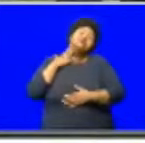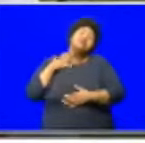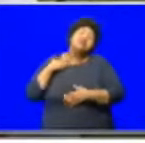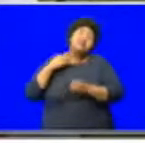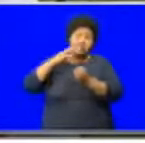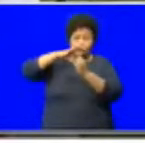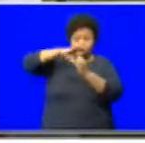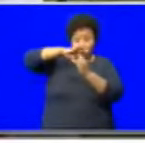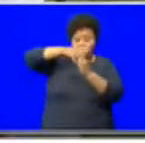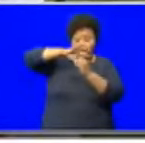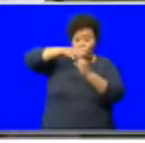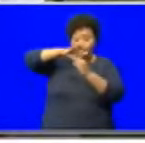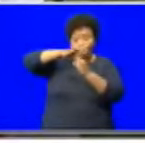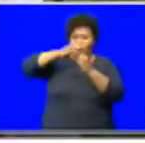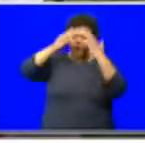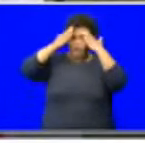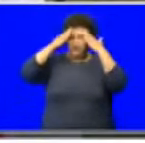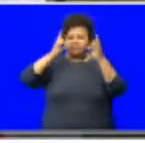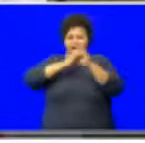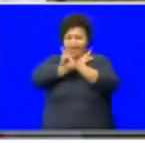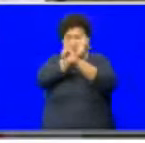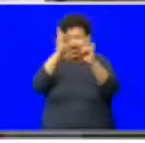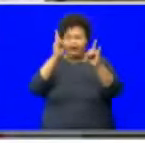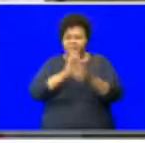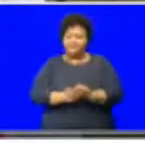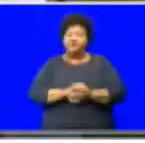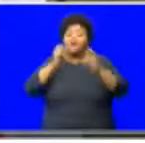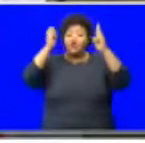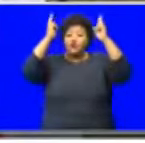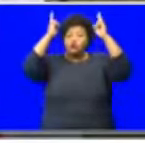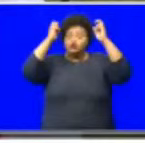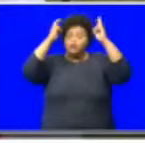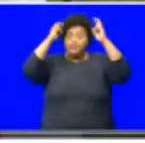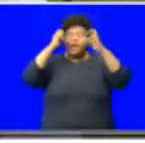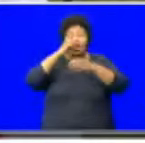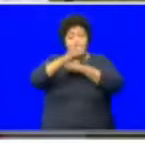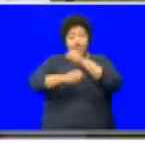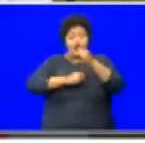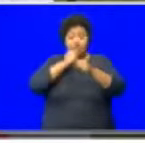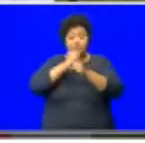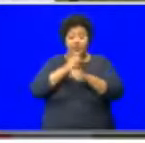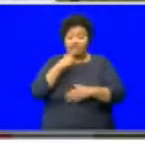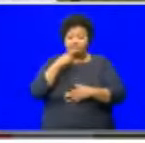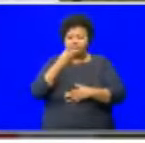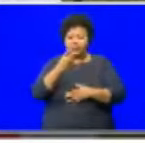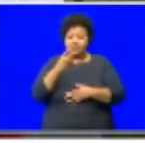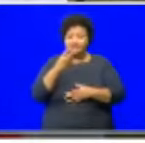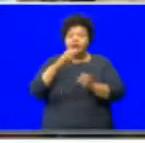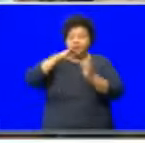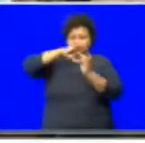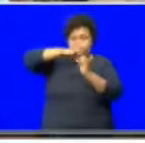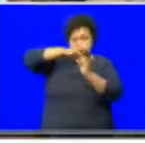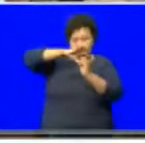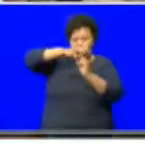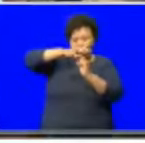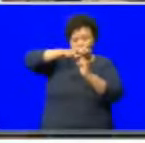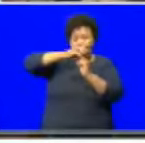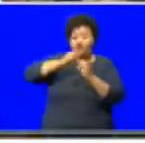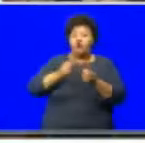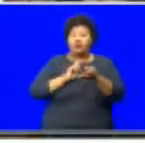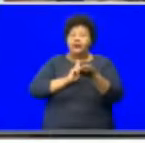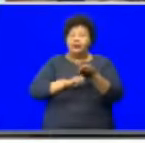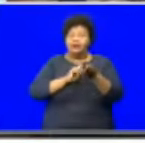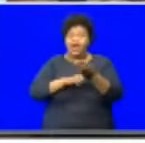kwengqondo. Sicubulo salonyaka sekugubha lolusuku sithi tengqondo yesikhathini lapho tinfo tingalingani